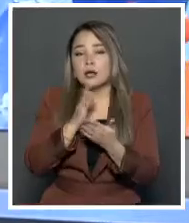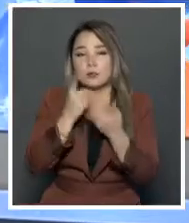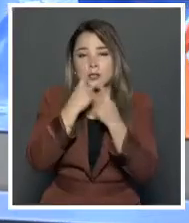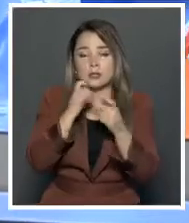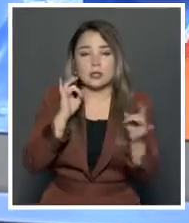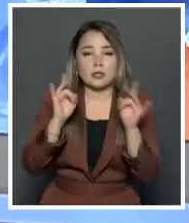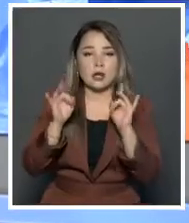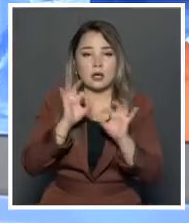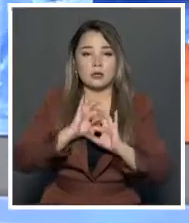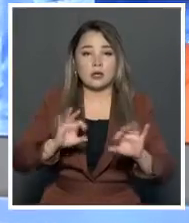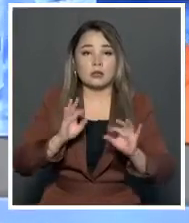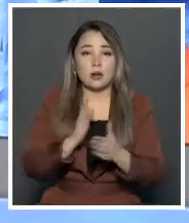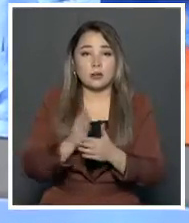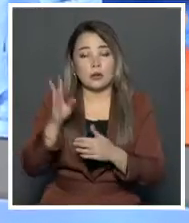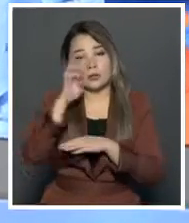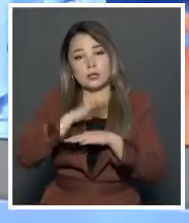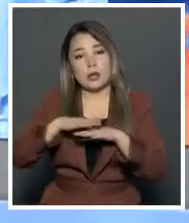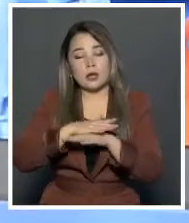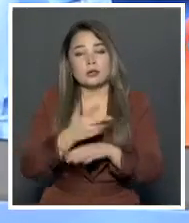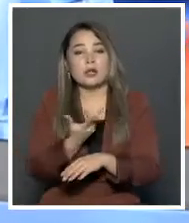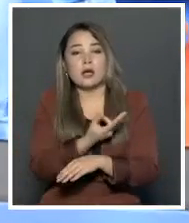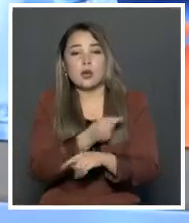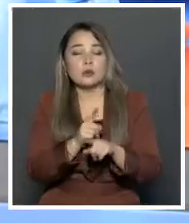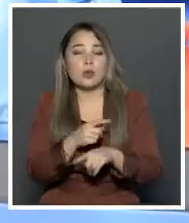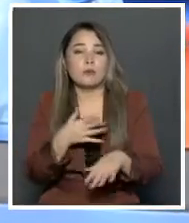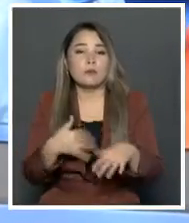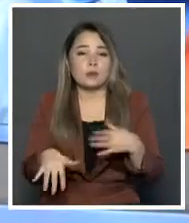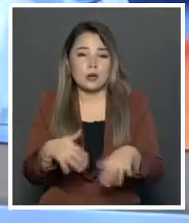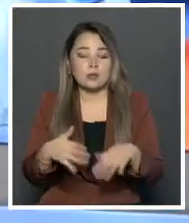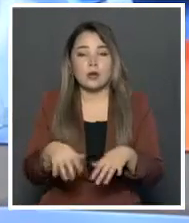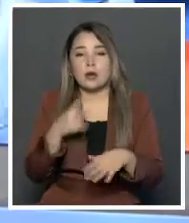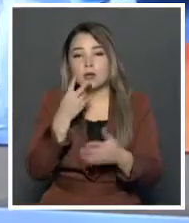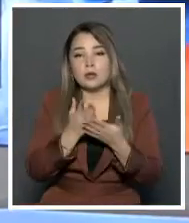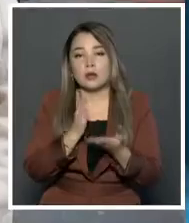дабыл қағуда. Елде екпе науқаны да бәсеңдеп қалған.